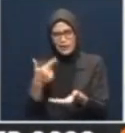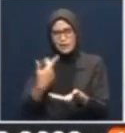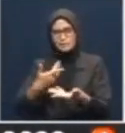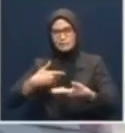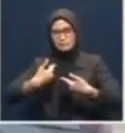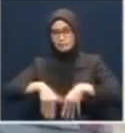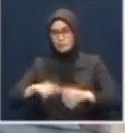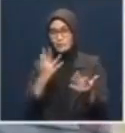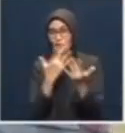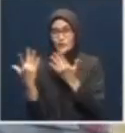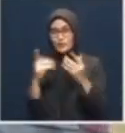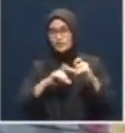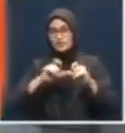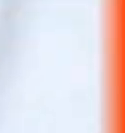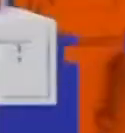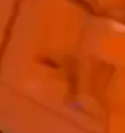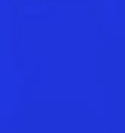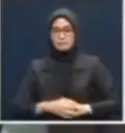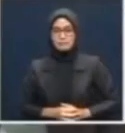SCTV.